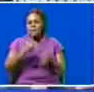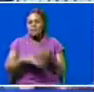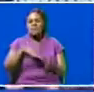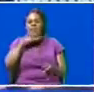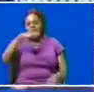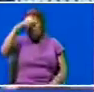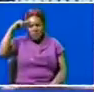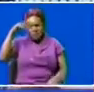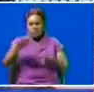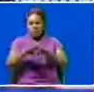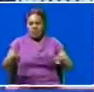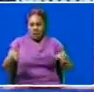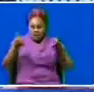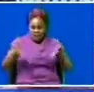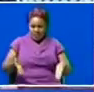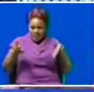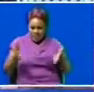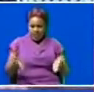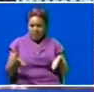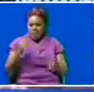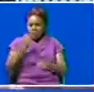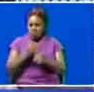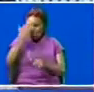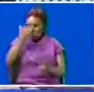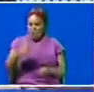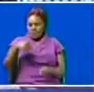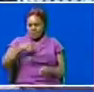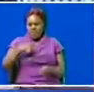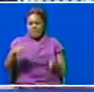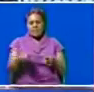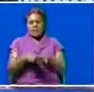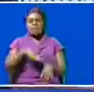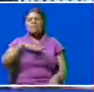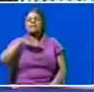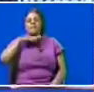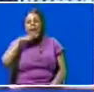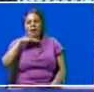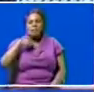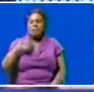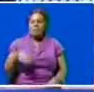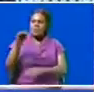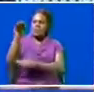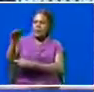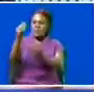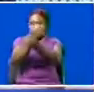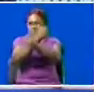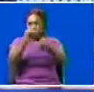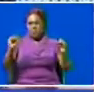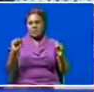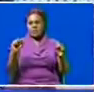tu. Sasa wanafanya hii video na mimi nikufe. Mimi ningeomba president